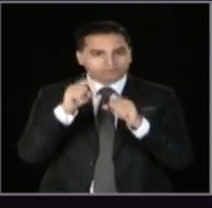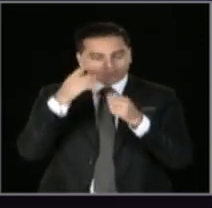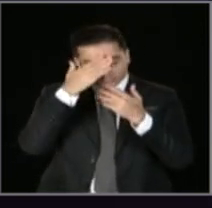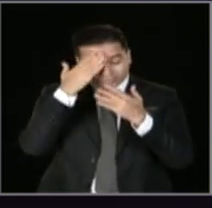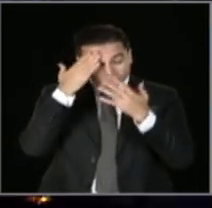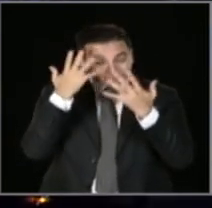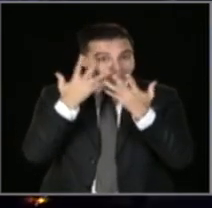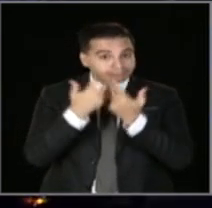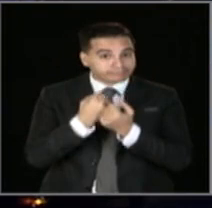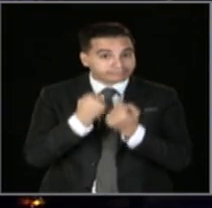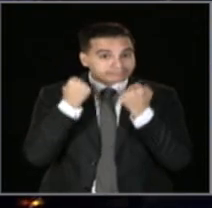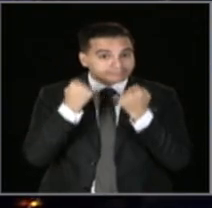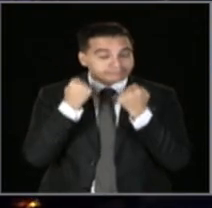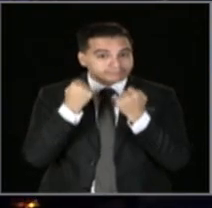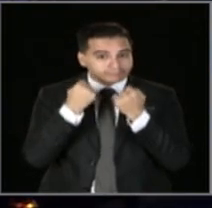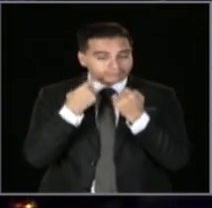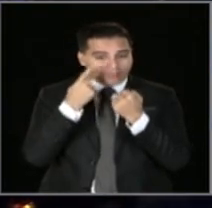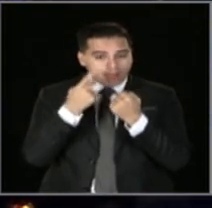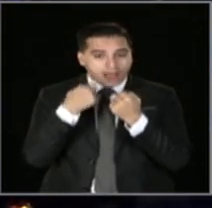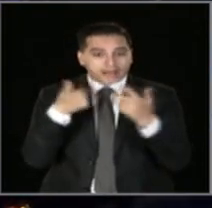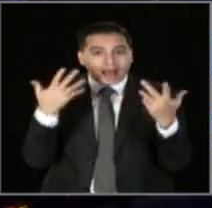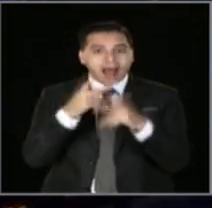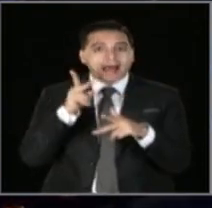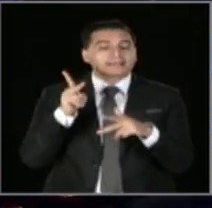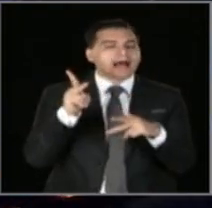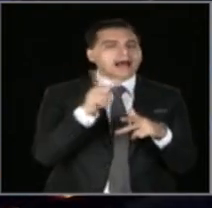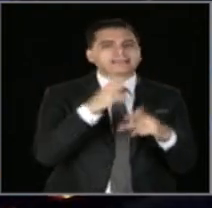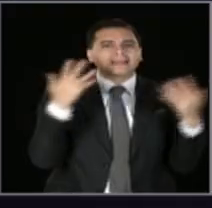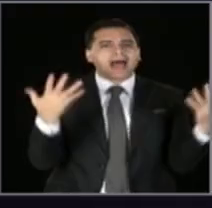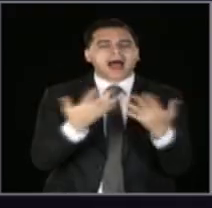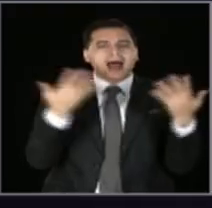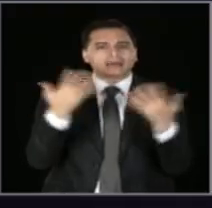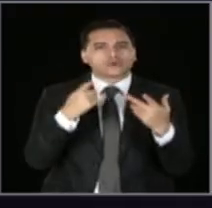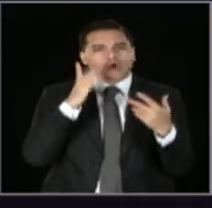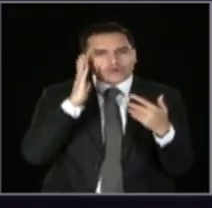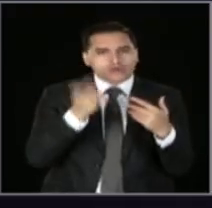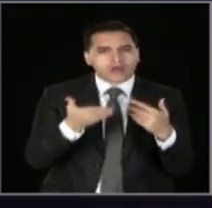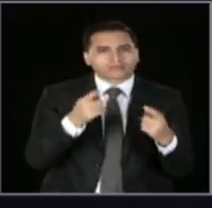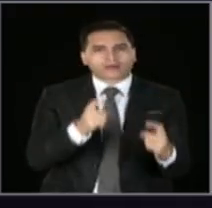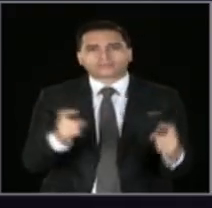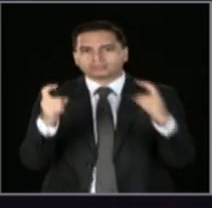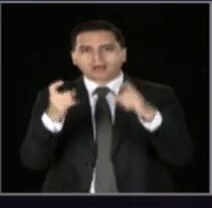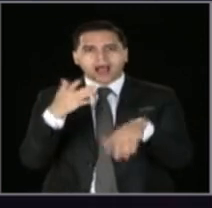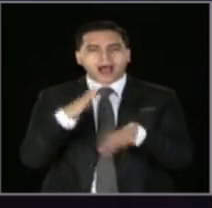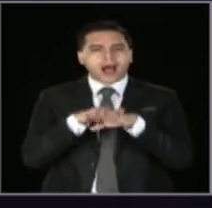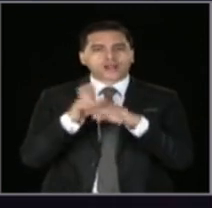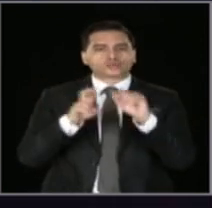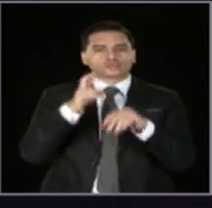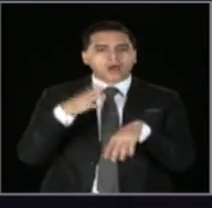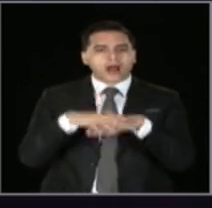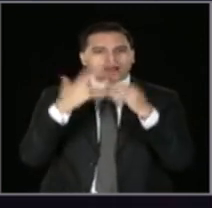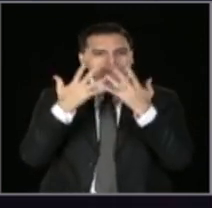قدرات غير عادية؟ أنا أتحدى أي حد يقدر ينافسه في أسئلة القدرات